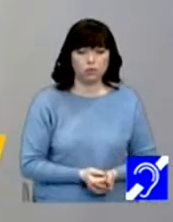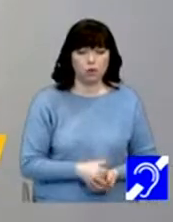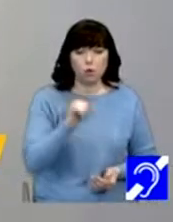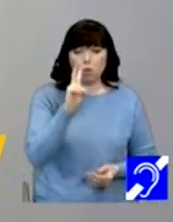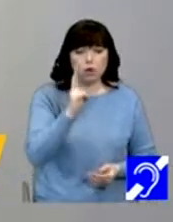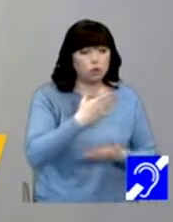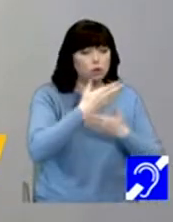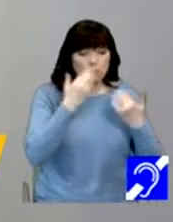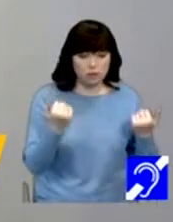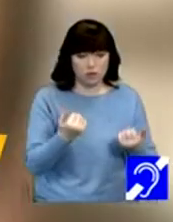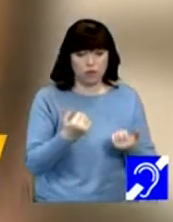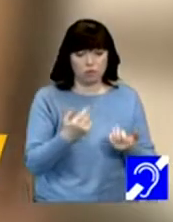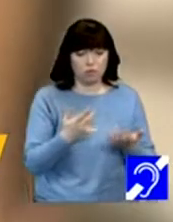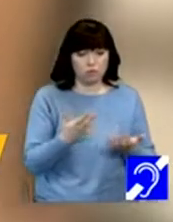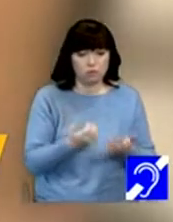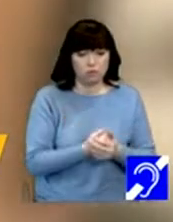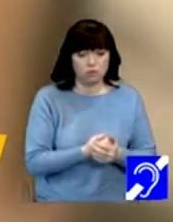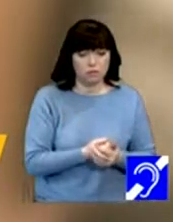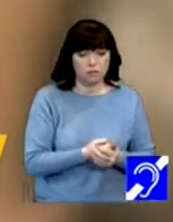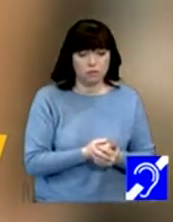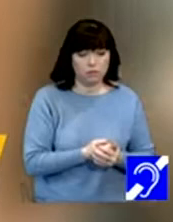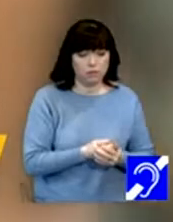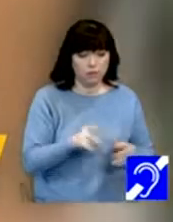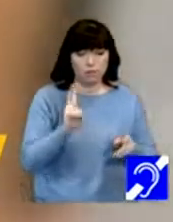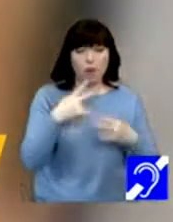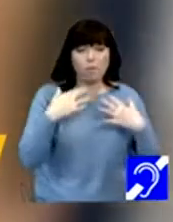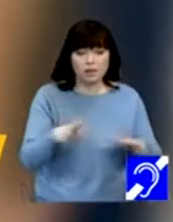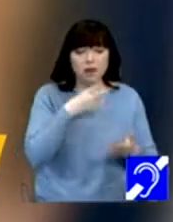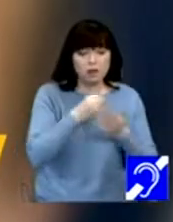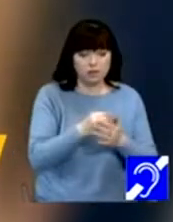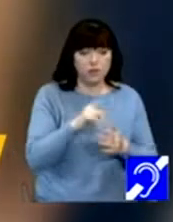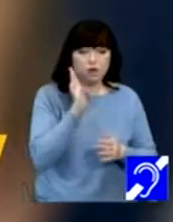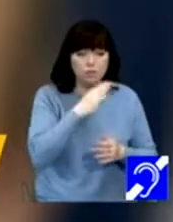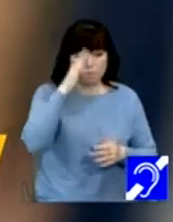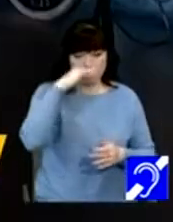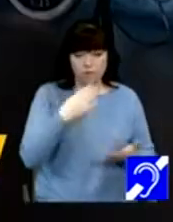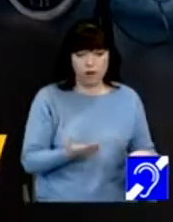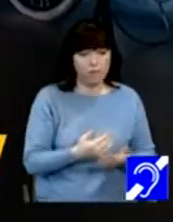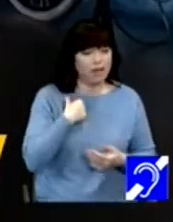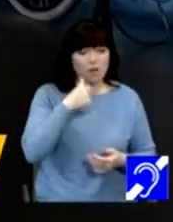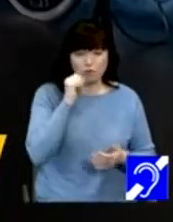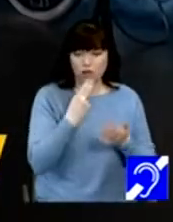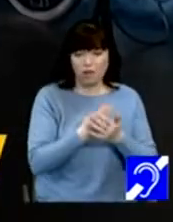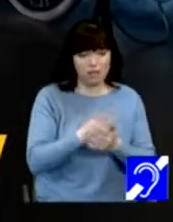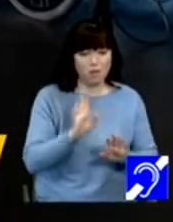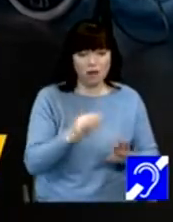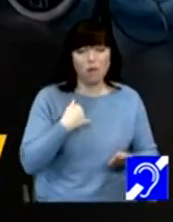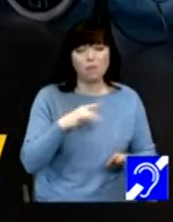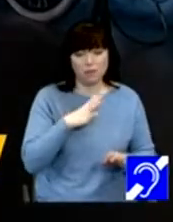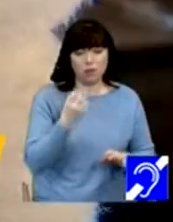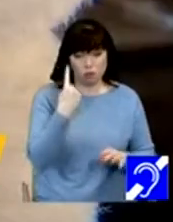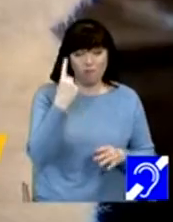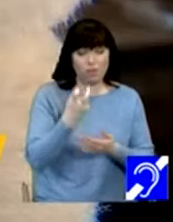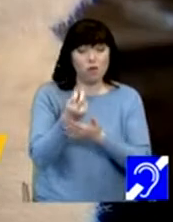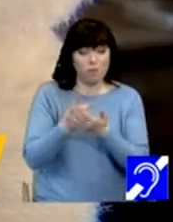нет рук или ног, у которых которые прямо потеряли родителей. Знаете, я вчера не показывал, я был еще в одной